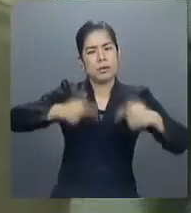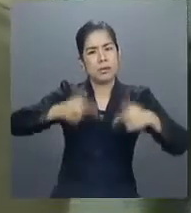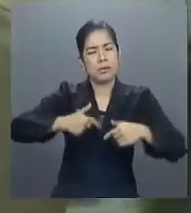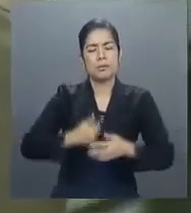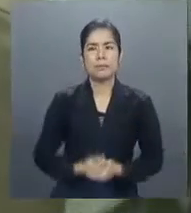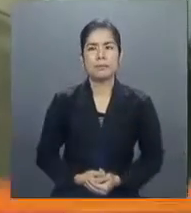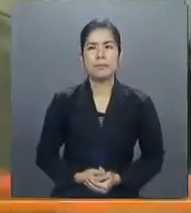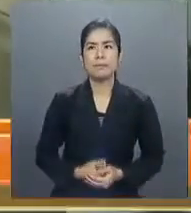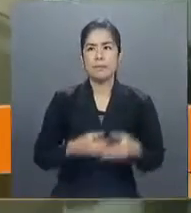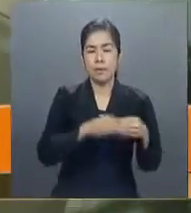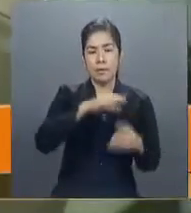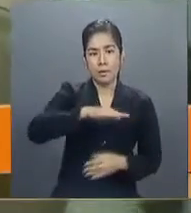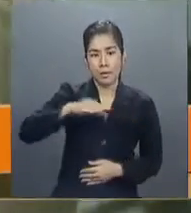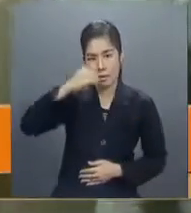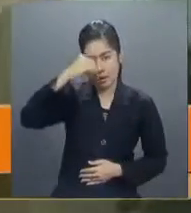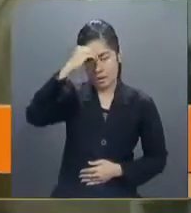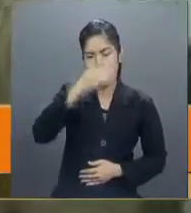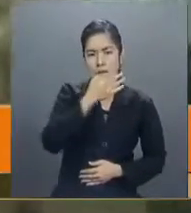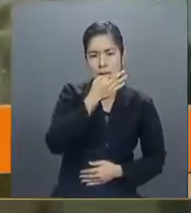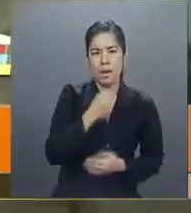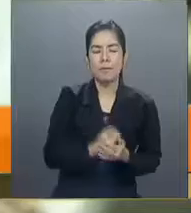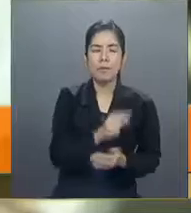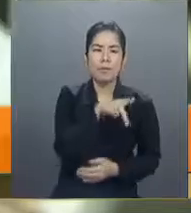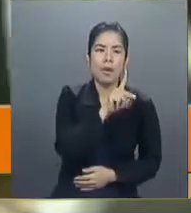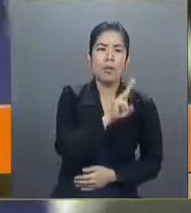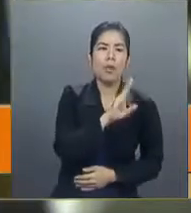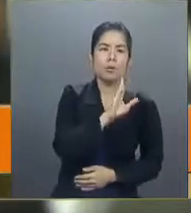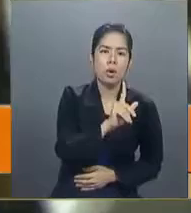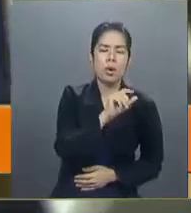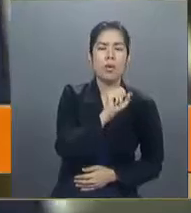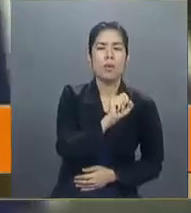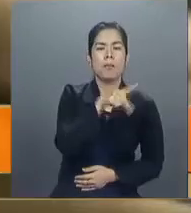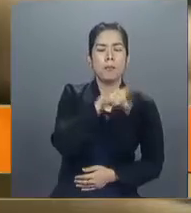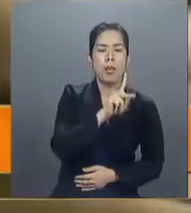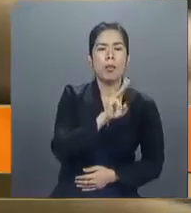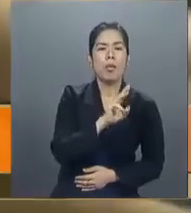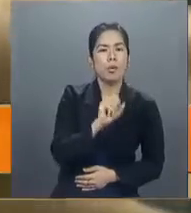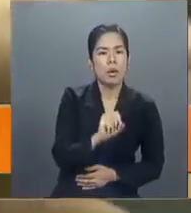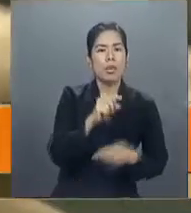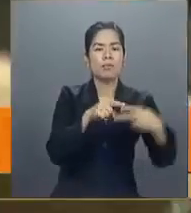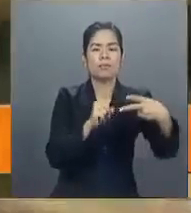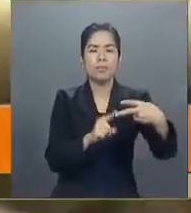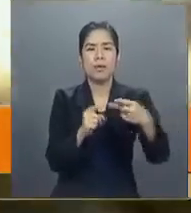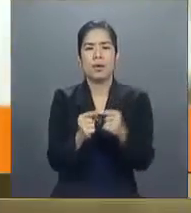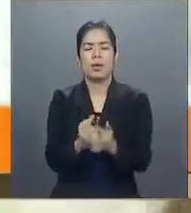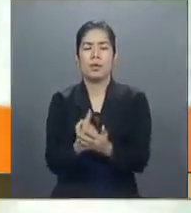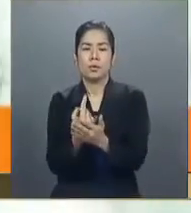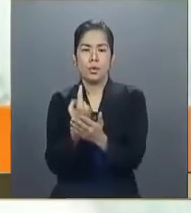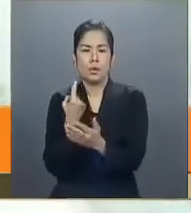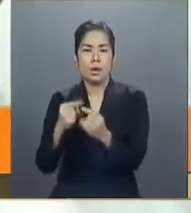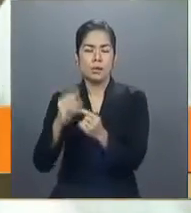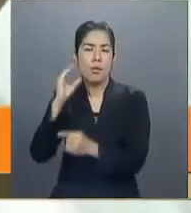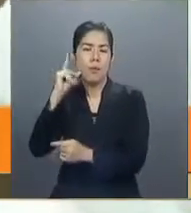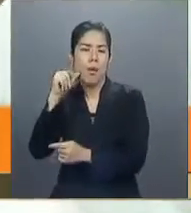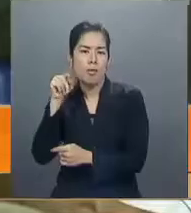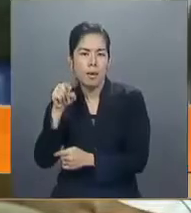นักเรียนอาชีวะระดับปวช.และปวส.กว่า200คนตัวแทนผู้ปกครองและหน่วยงานที่เกี่ยวข้องทั้งคณะกรรมการการอาชีว